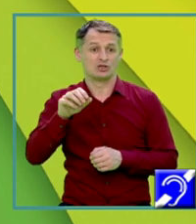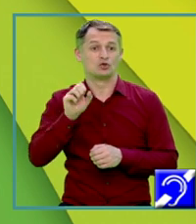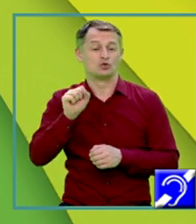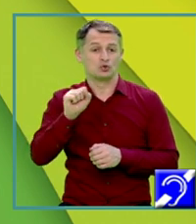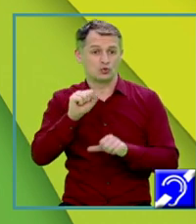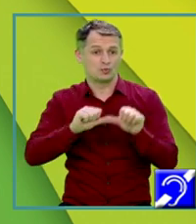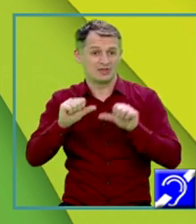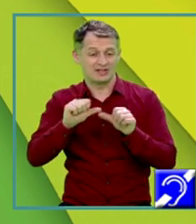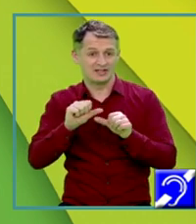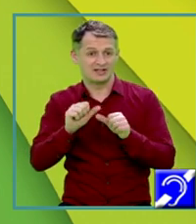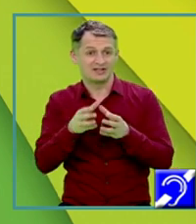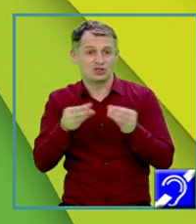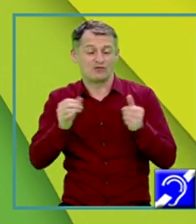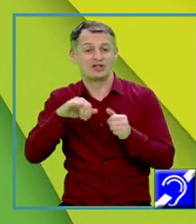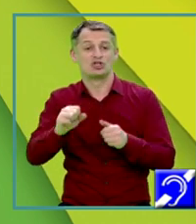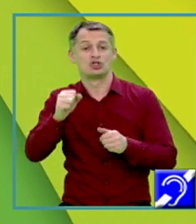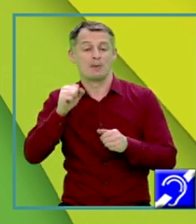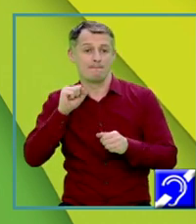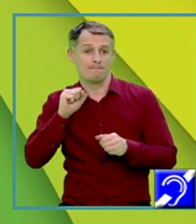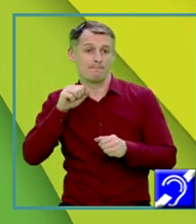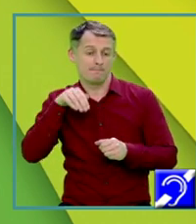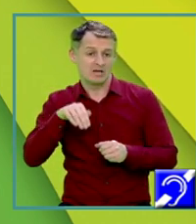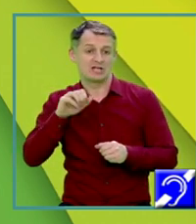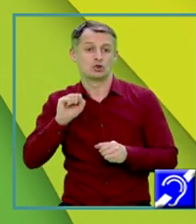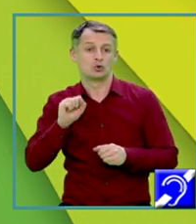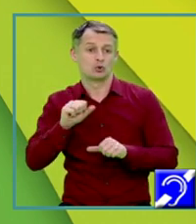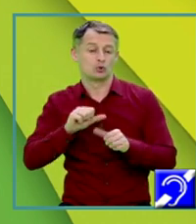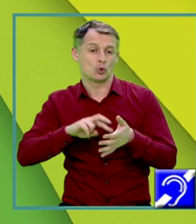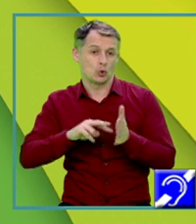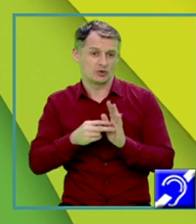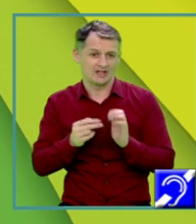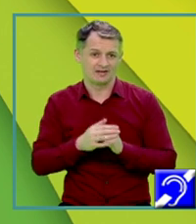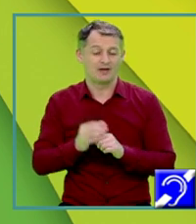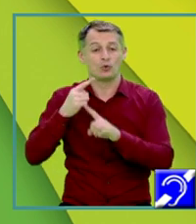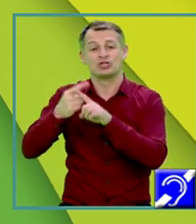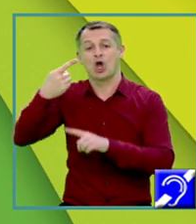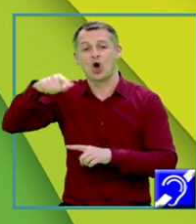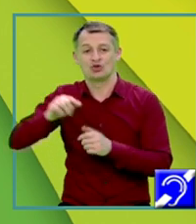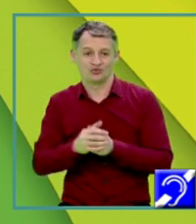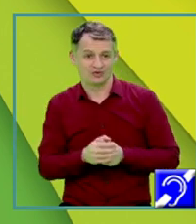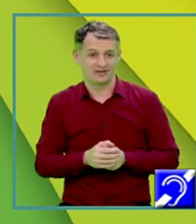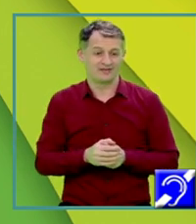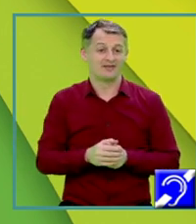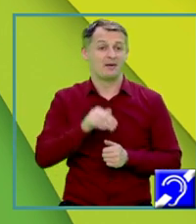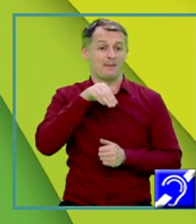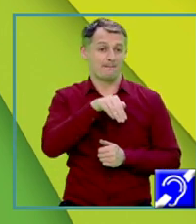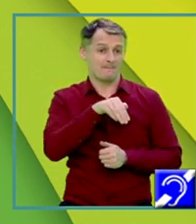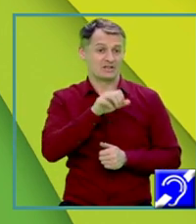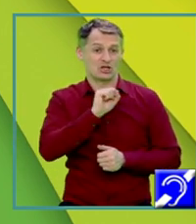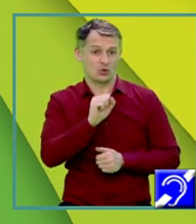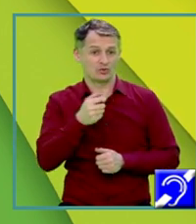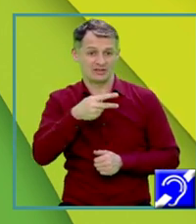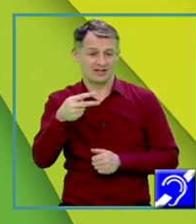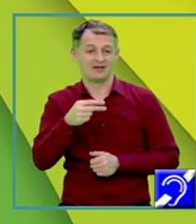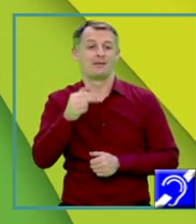dizolvată și masa soluției, raportul fiind înmulțit cu 100. Masa soluției este egală cu suma dintre masa